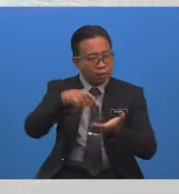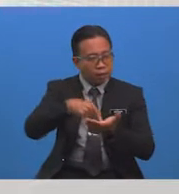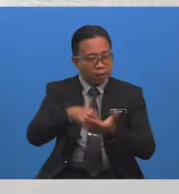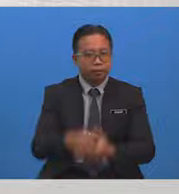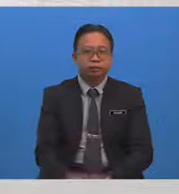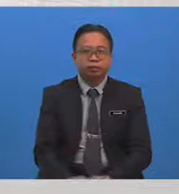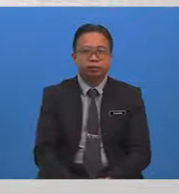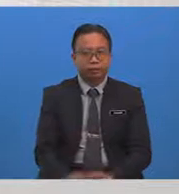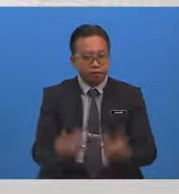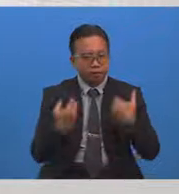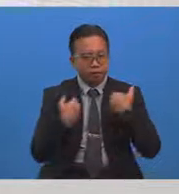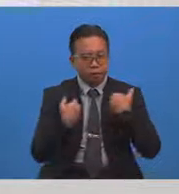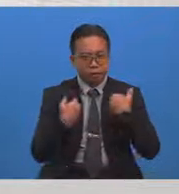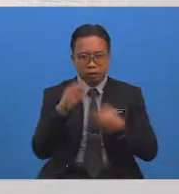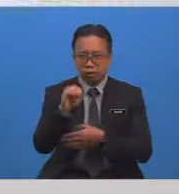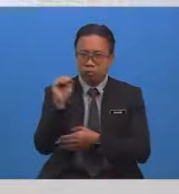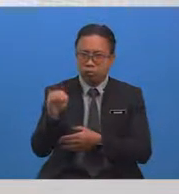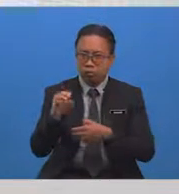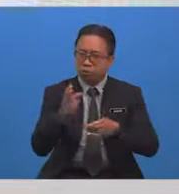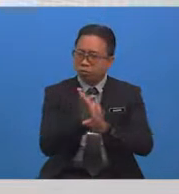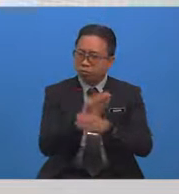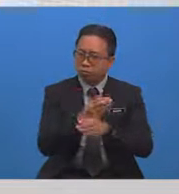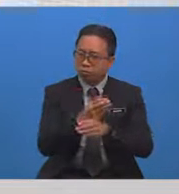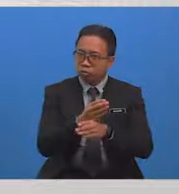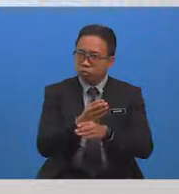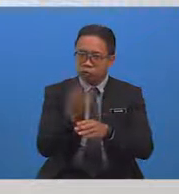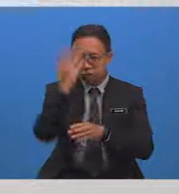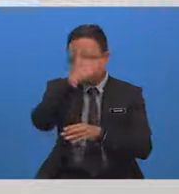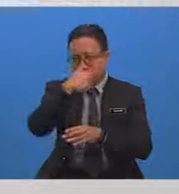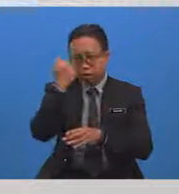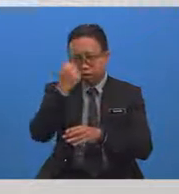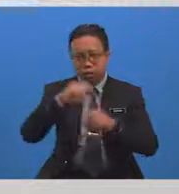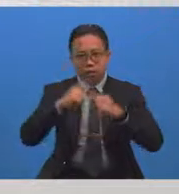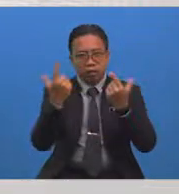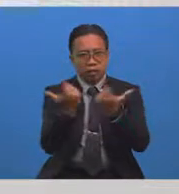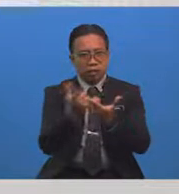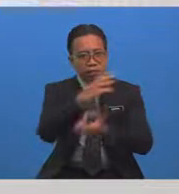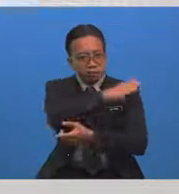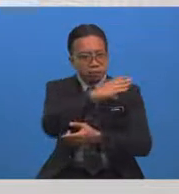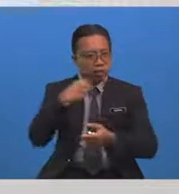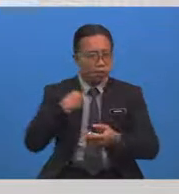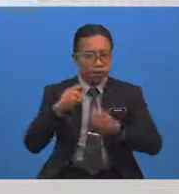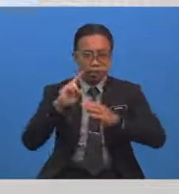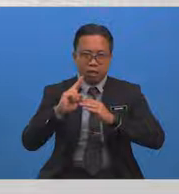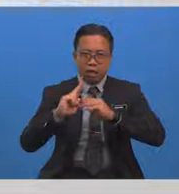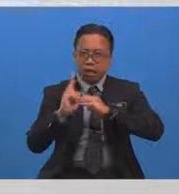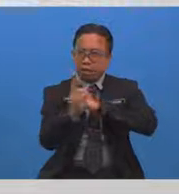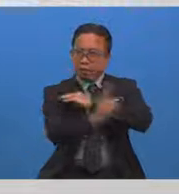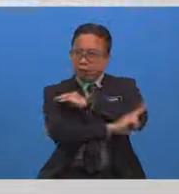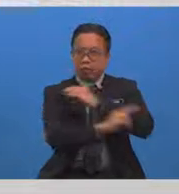beberapa orang murid membentuk kumpulan untuk menceriakan kelas dan halaman sekolah Mereka rajin